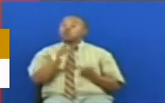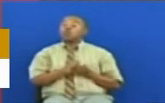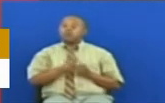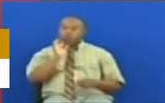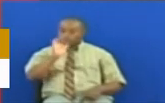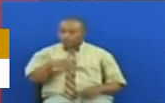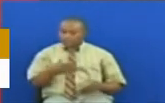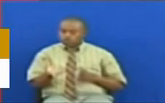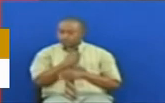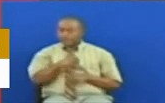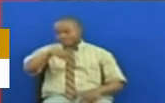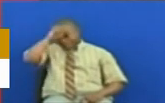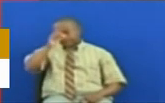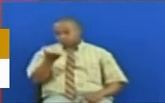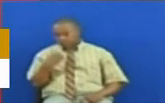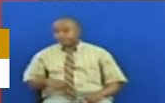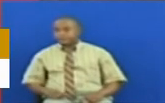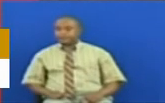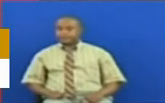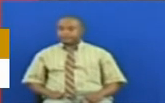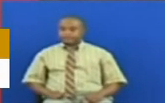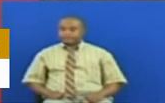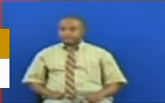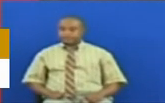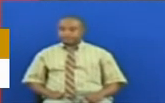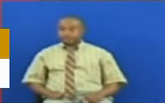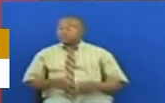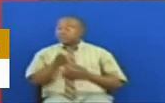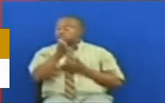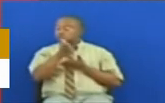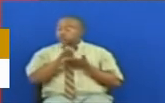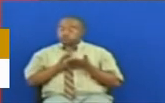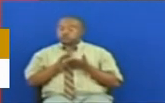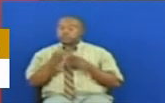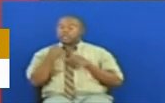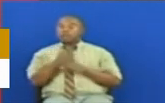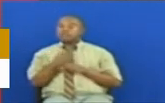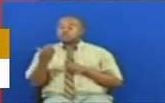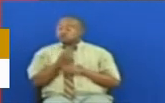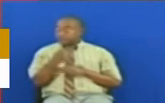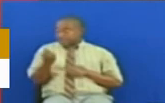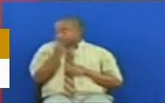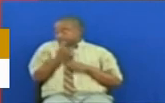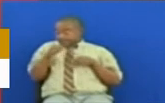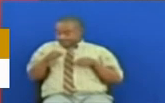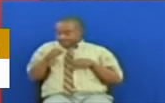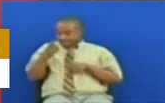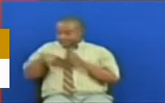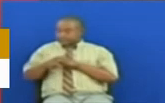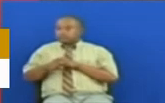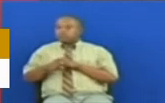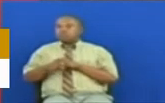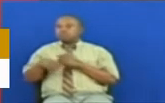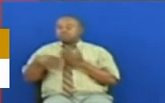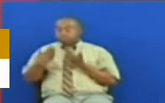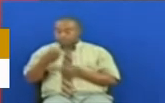ikapata. Karibu robo au nusu ya bajeti ya nchi hii tunaweza tukaipata peke yake kutoka kwenye rasilimali